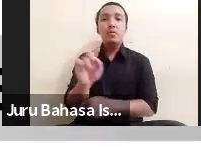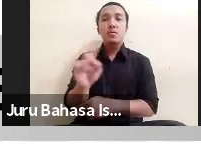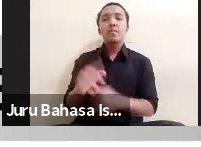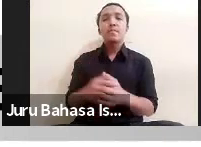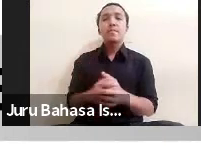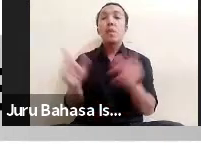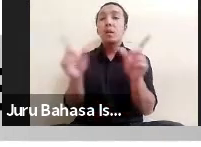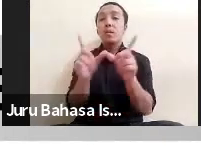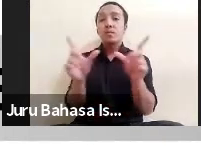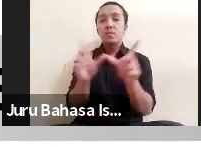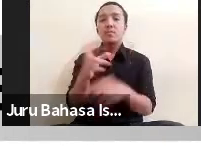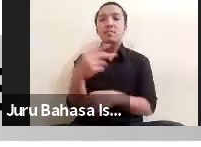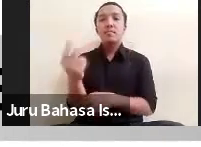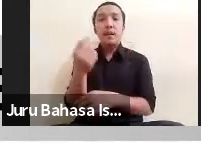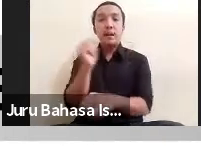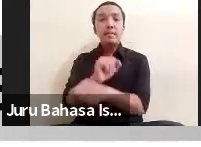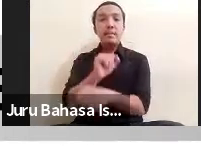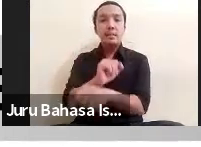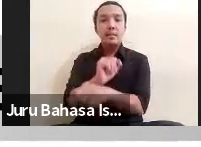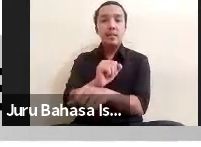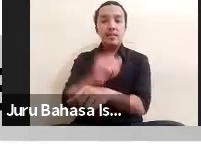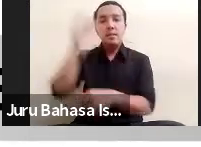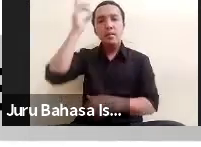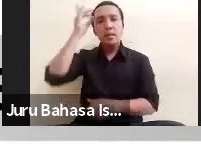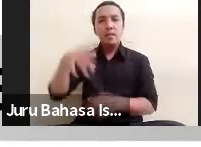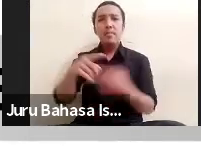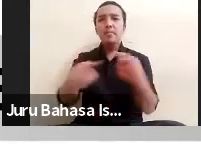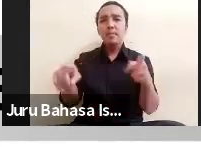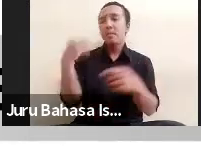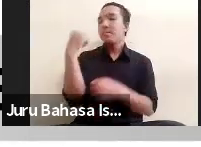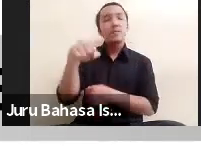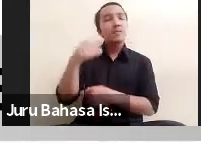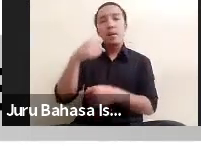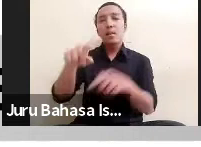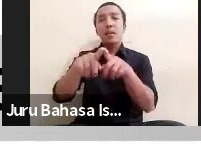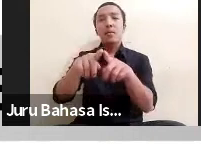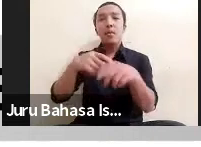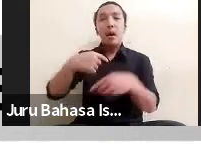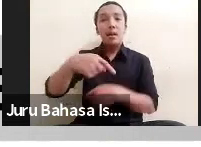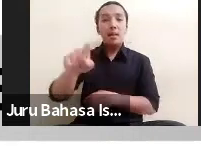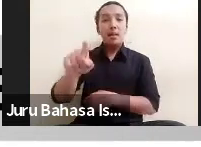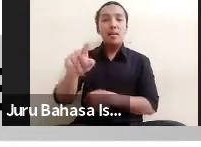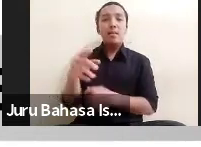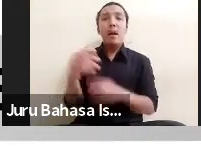tetapi kita juga tidak bisa melewatkan advokasi di tingkat kabupaten, karena memang